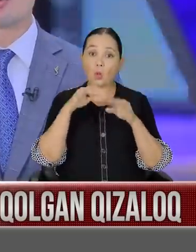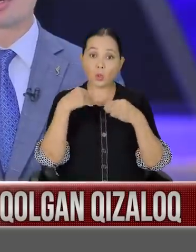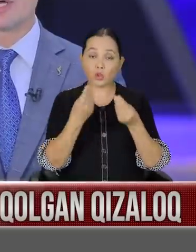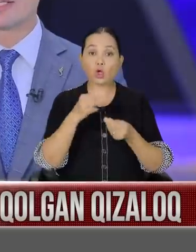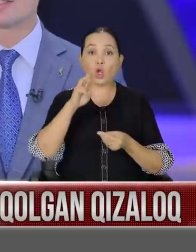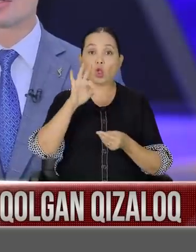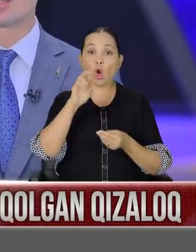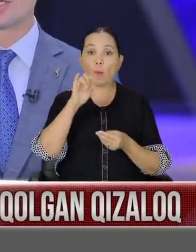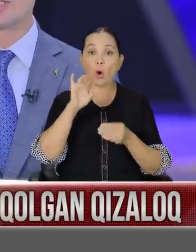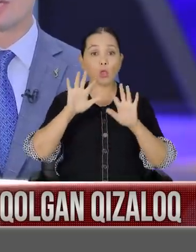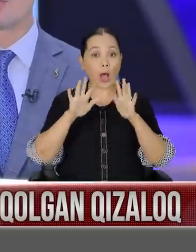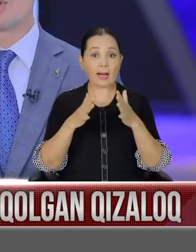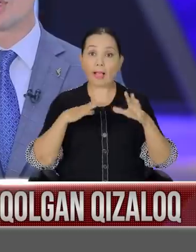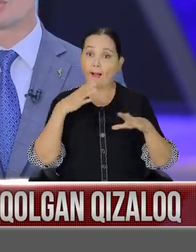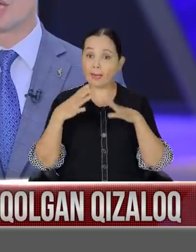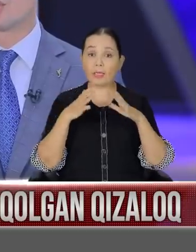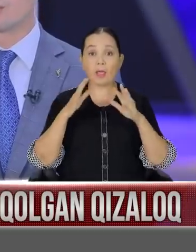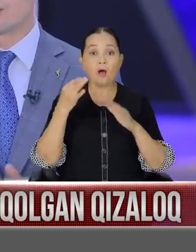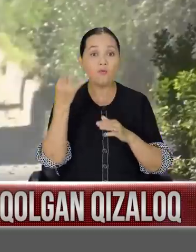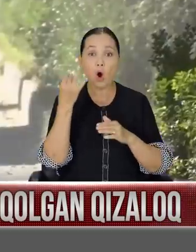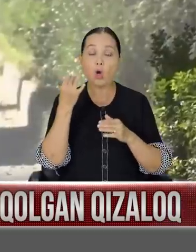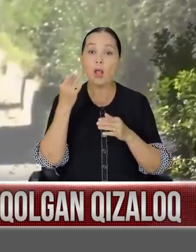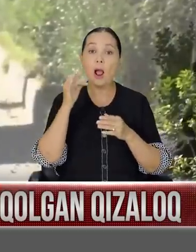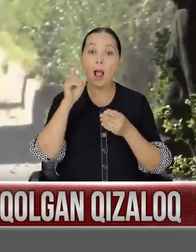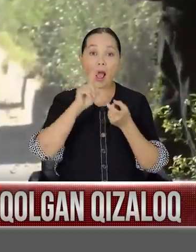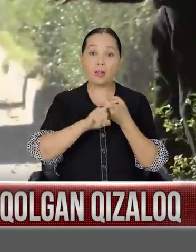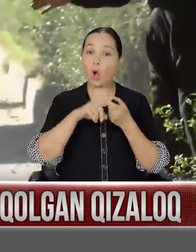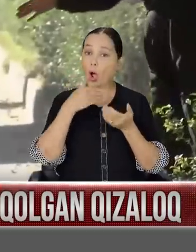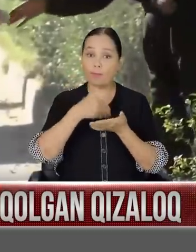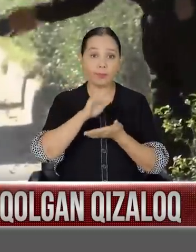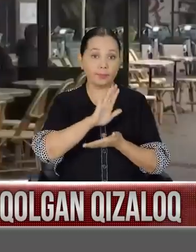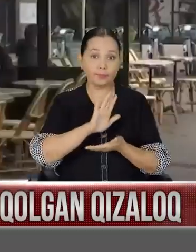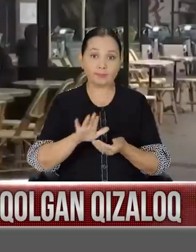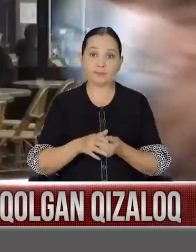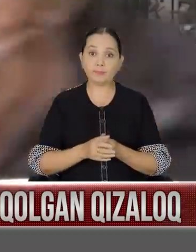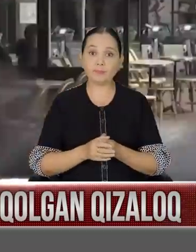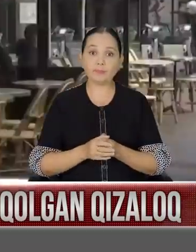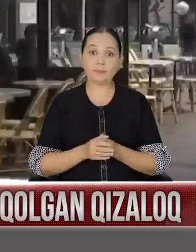qilinishicha, Taliban harakati sodir qilingan voqea uchun aloqadorlikni rad etgan.